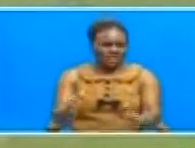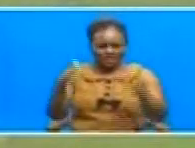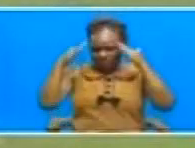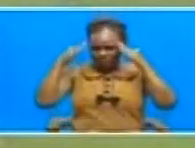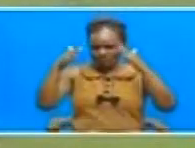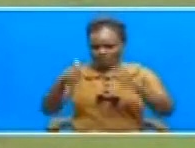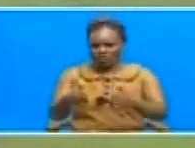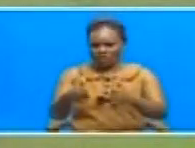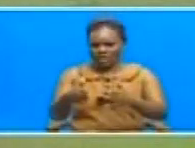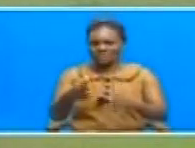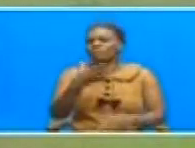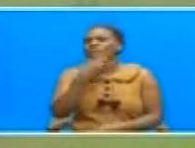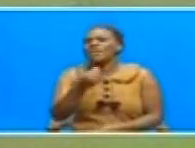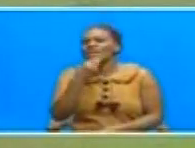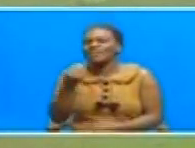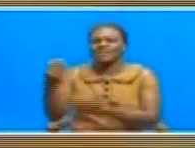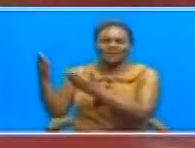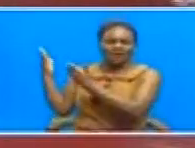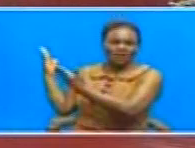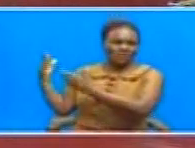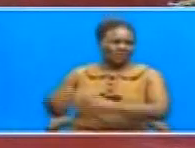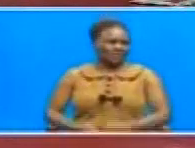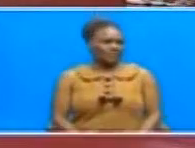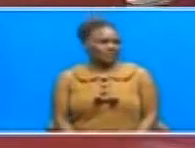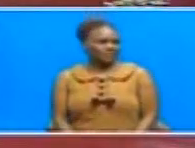anawaangazia wanaume hao.